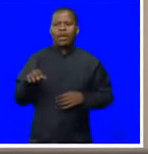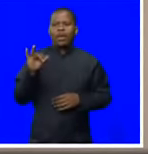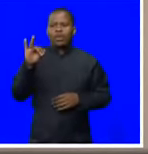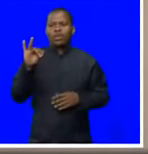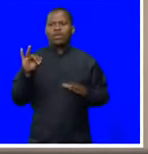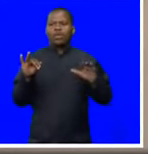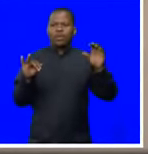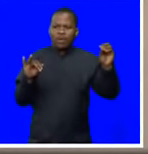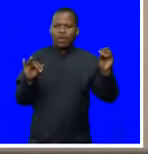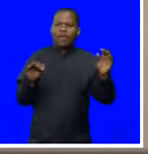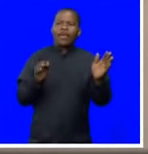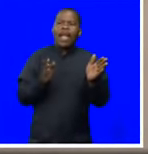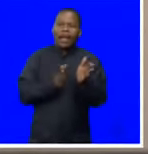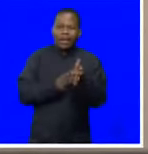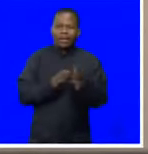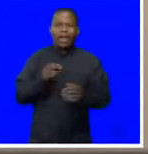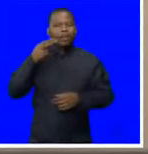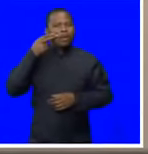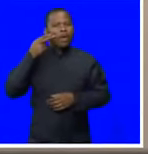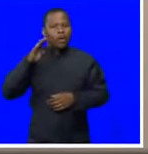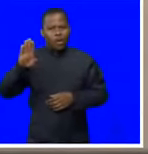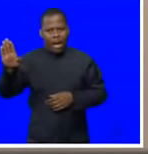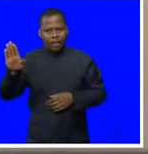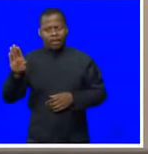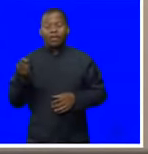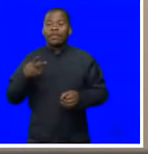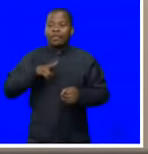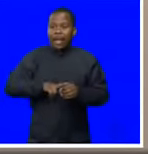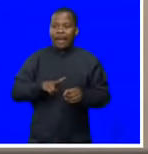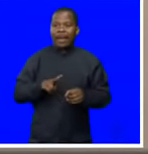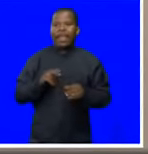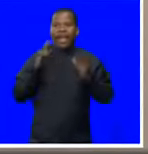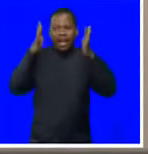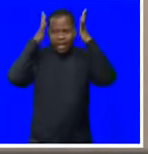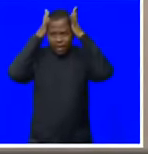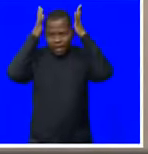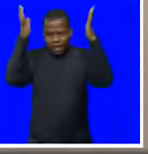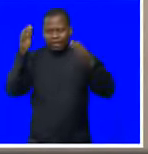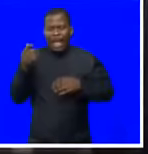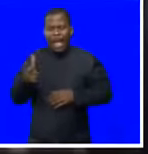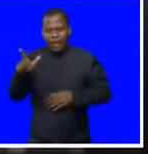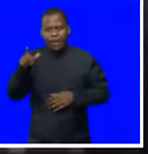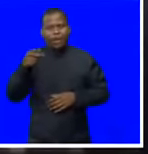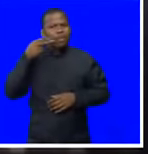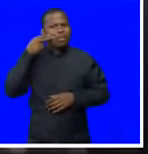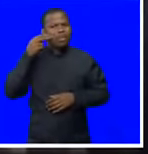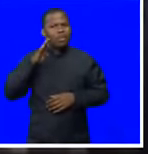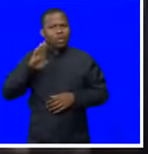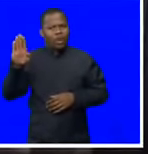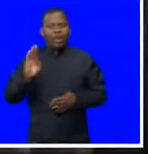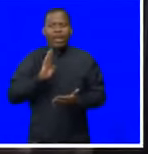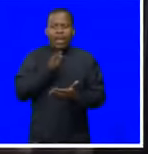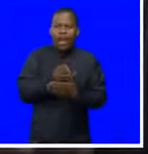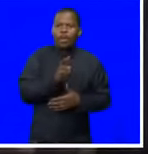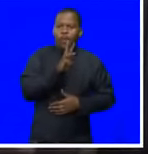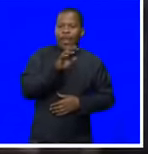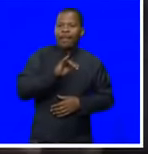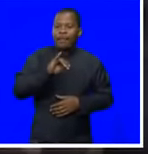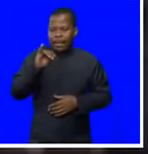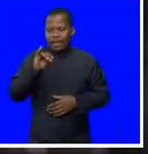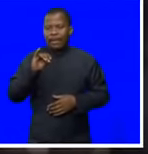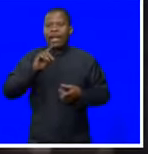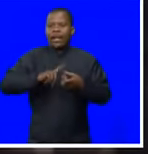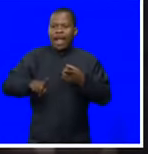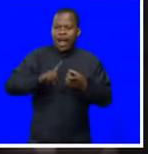eqanzeni ekhetholeni lesive leBotswana. Sihlangu sesivele sibhekise emabombe Francis Town lapho khona sitawutholana neBotswana emlindeni wokuqala wenzebe